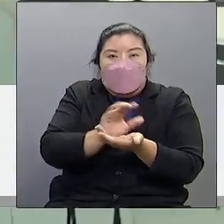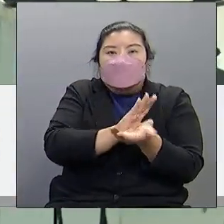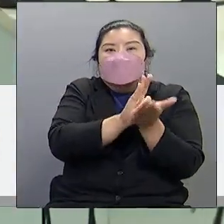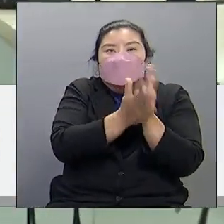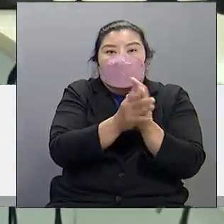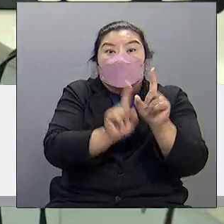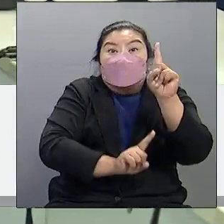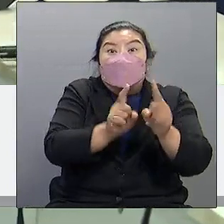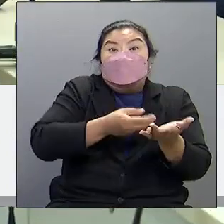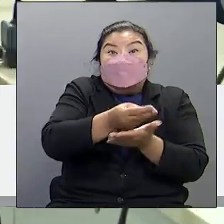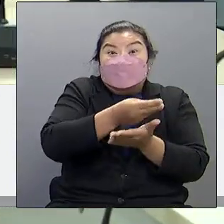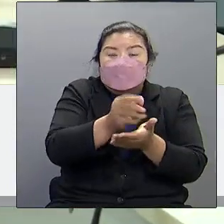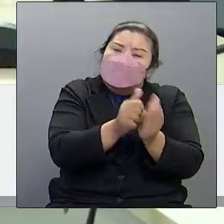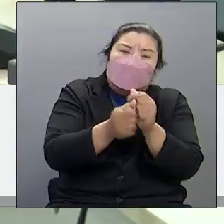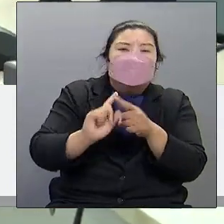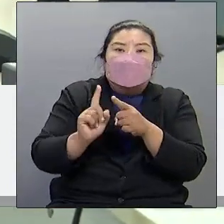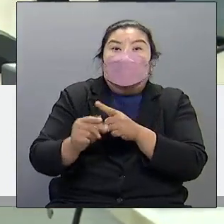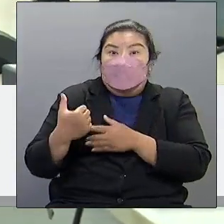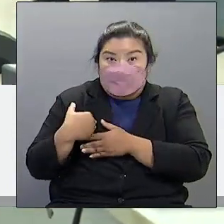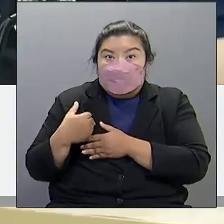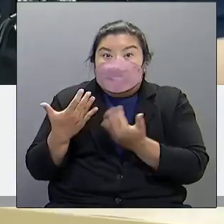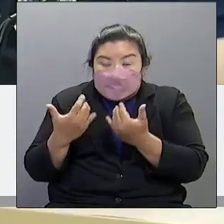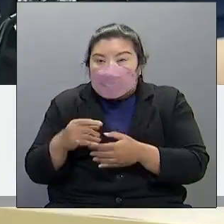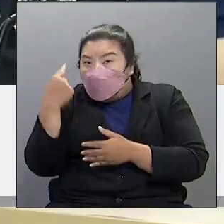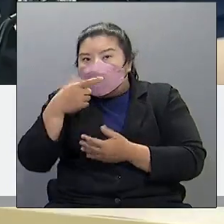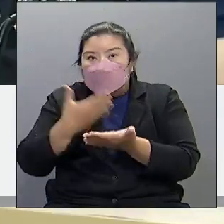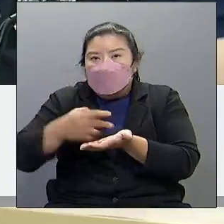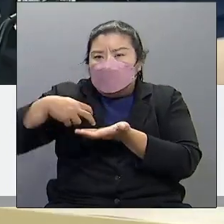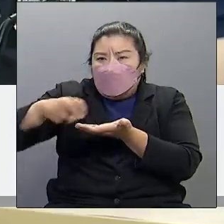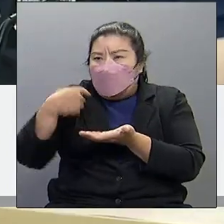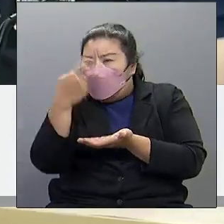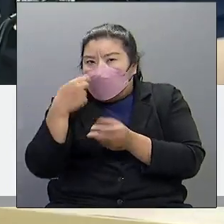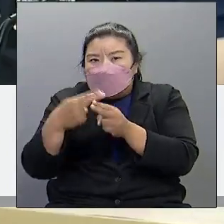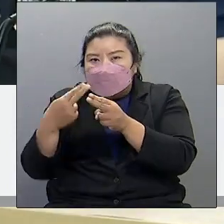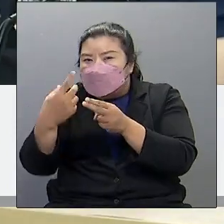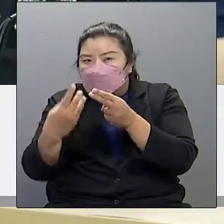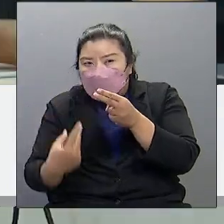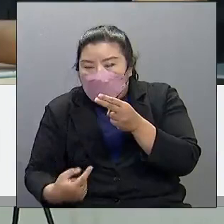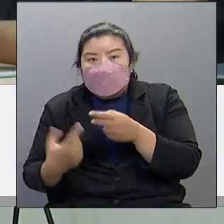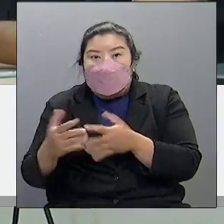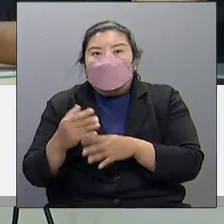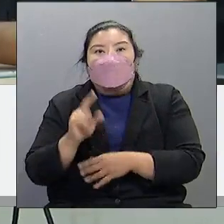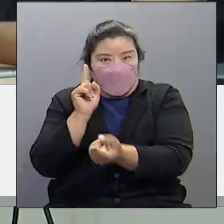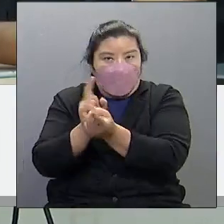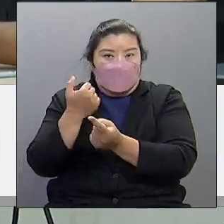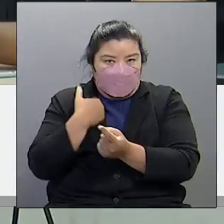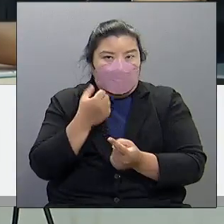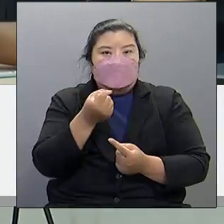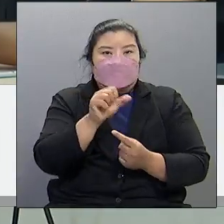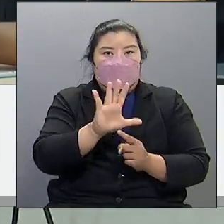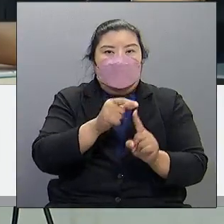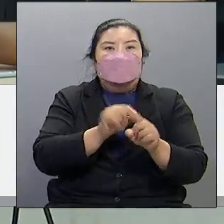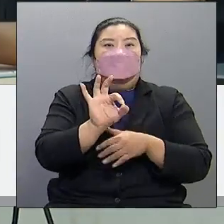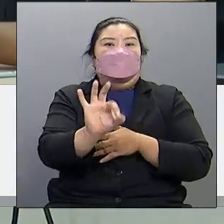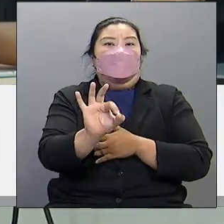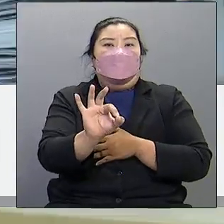คดีรวมทั้งเส้นทางการเงินก่อนจะออกหมายเรียกคนที่เกี่ยวข้องเพิ่มเติมให้มารับทราบข้อกล่าวหาวันที่15กันยายนค่ะเบื้